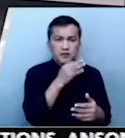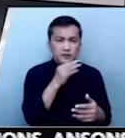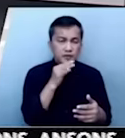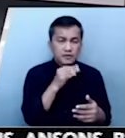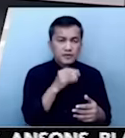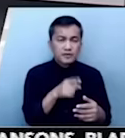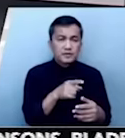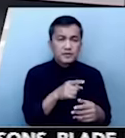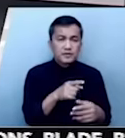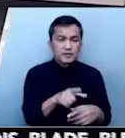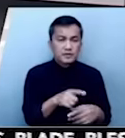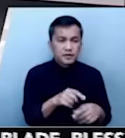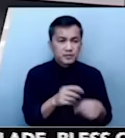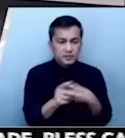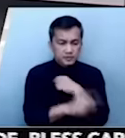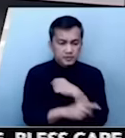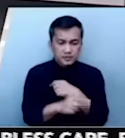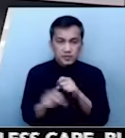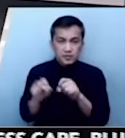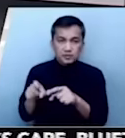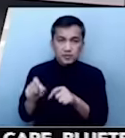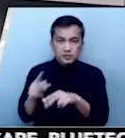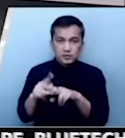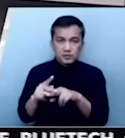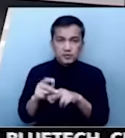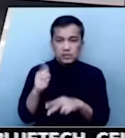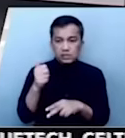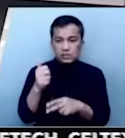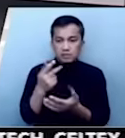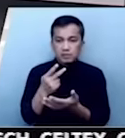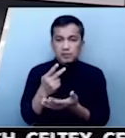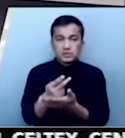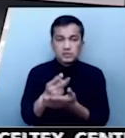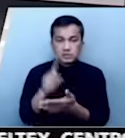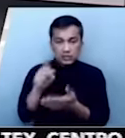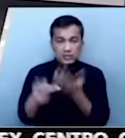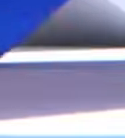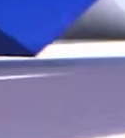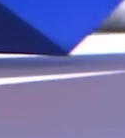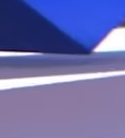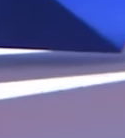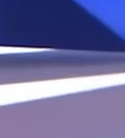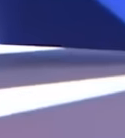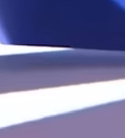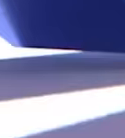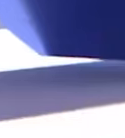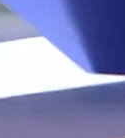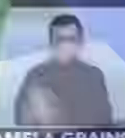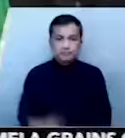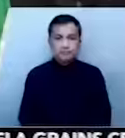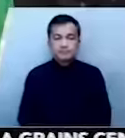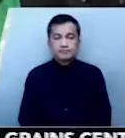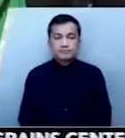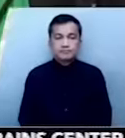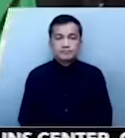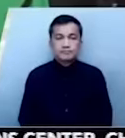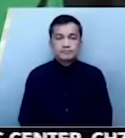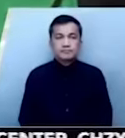Ang bentahan sa Pangasinan, 10 piso lang daw ang kada kilo. Nakatutok si Bernadette Reyes.